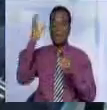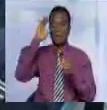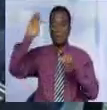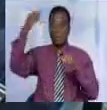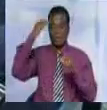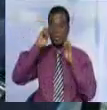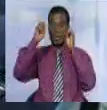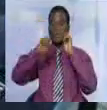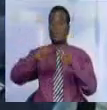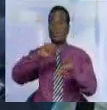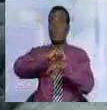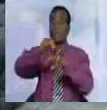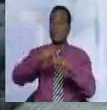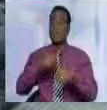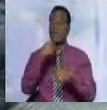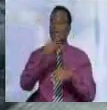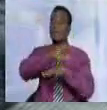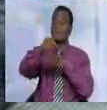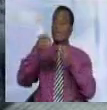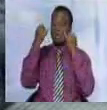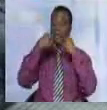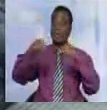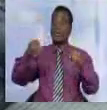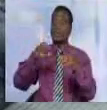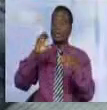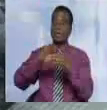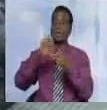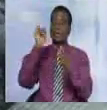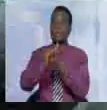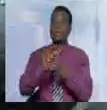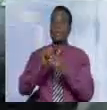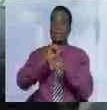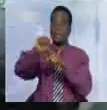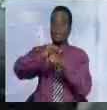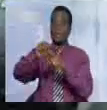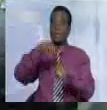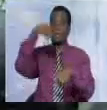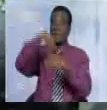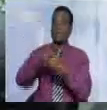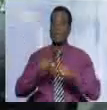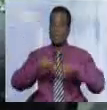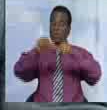nationale a rappelé toute l'importance que revêt cette formation qui s'inscrit dans la